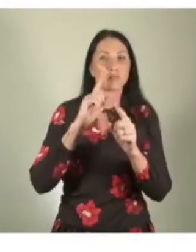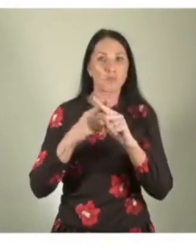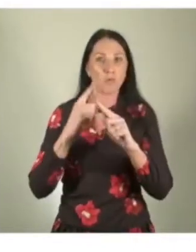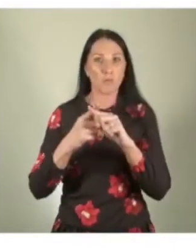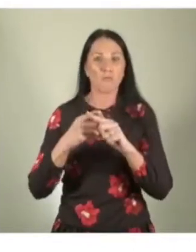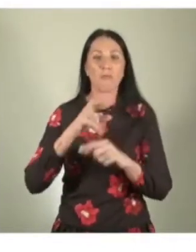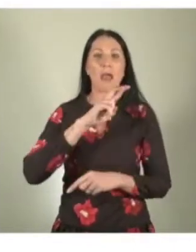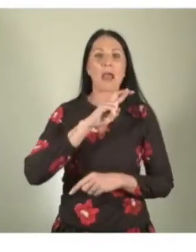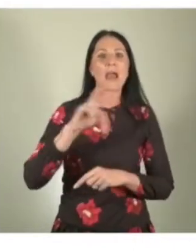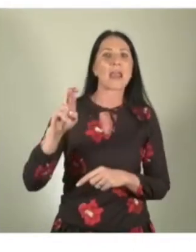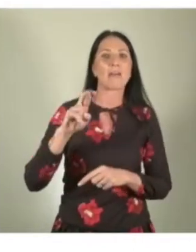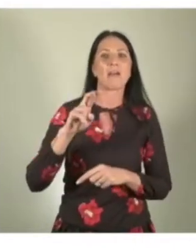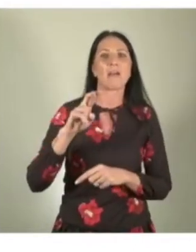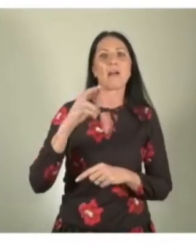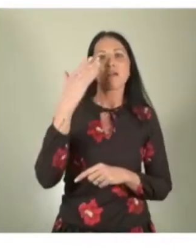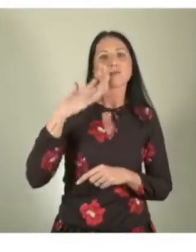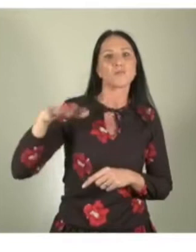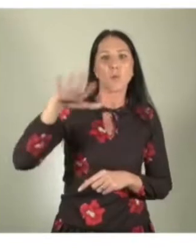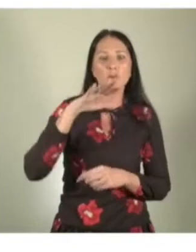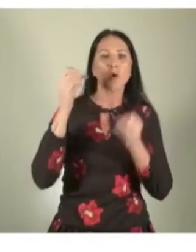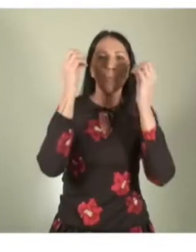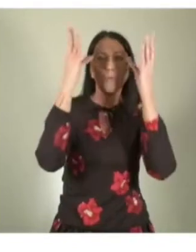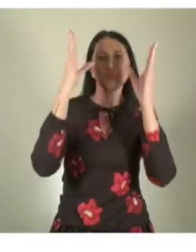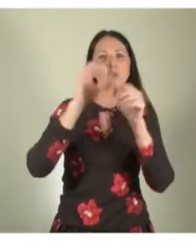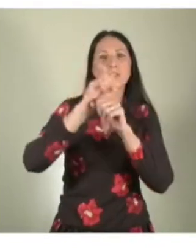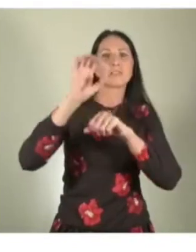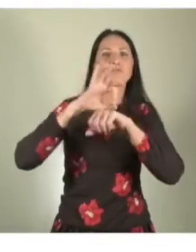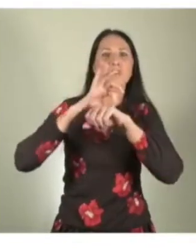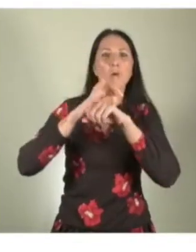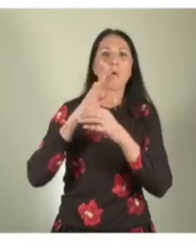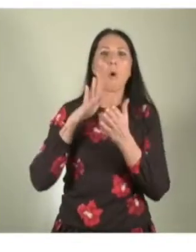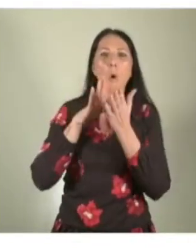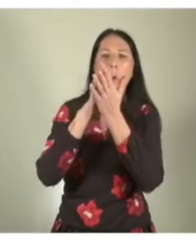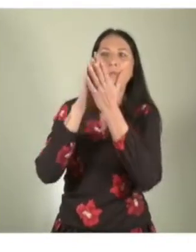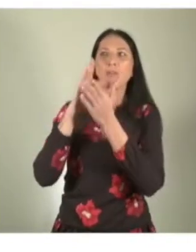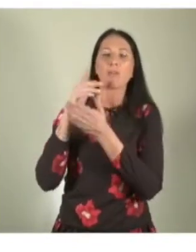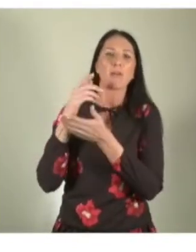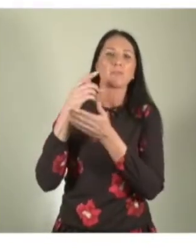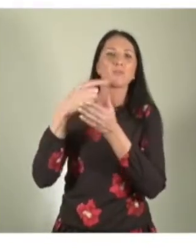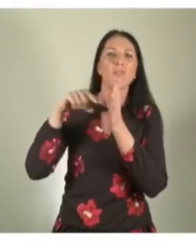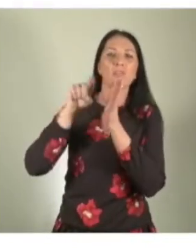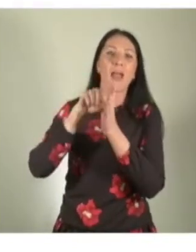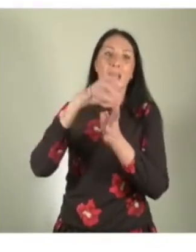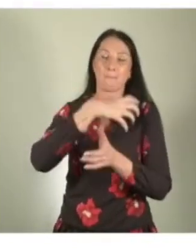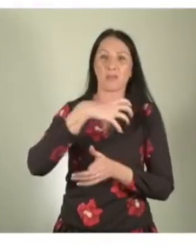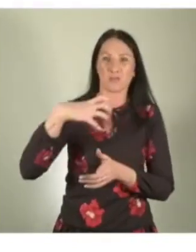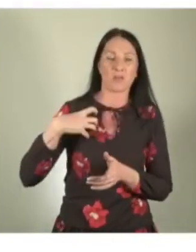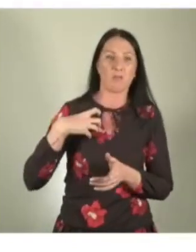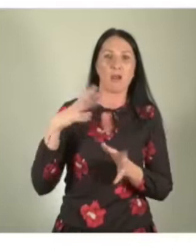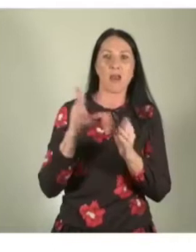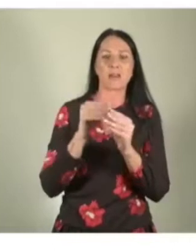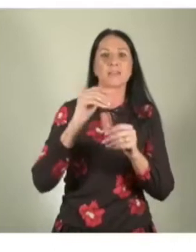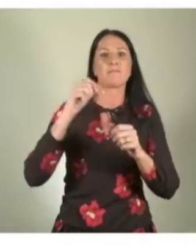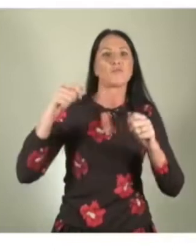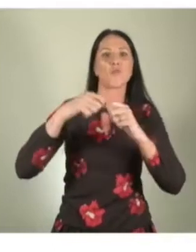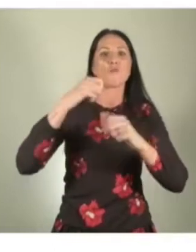Rada, Społeczna Rada Kultury jest to ciało opiniodawczo-doradcze przy marszałku, jeżeli chodzi